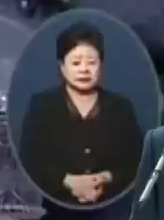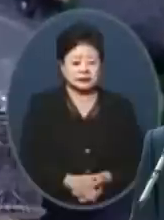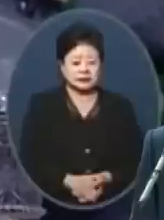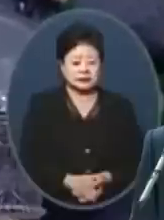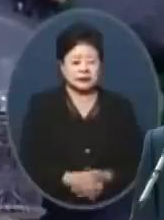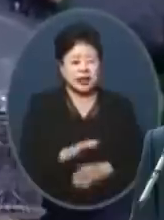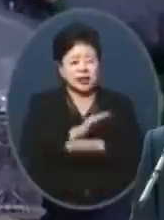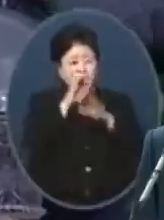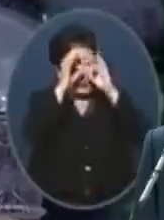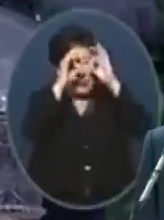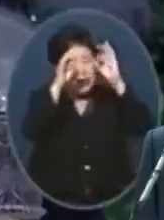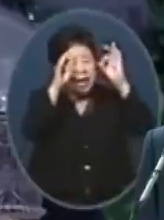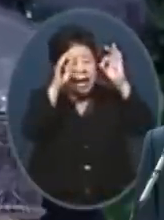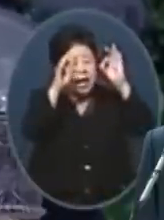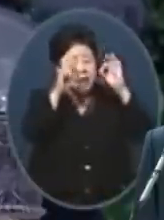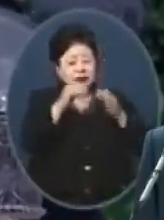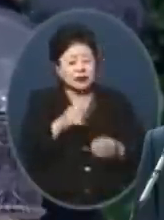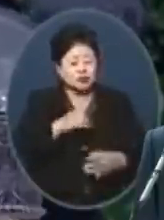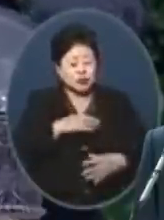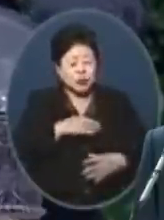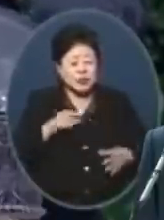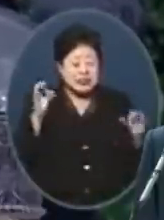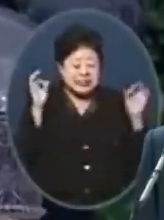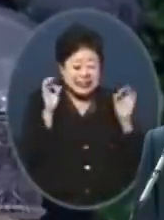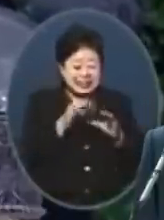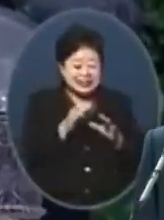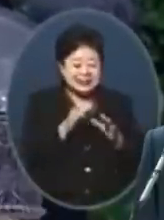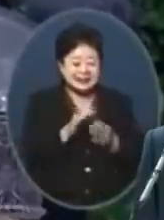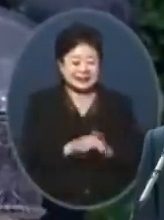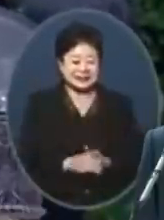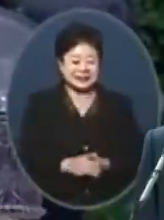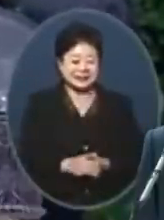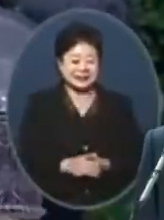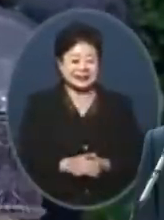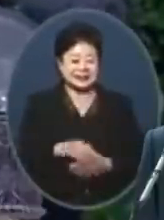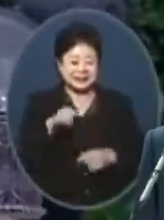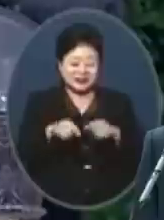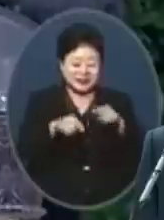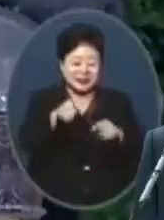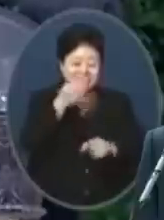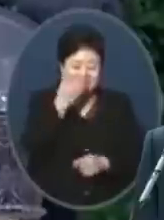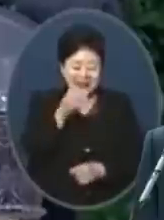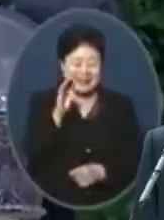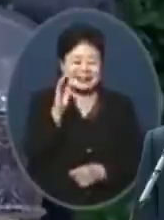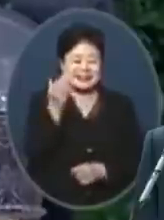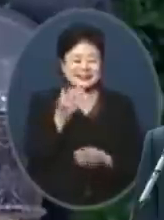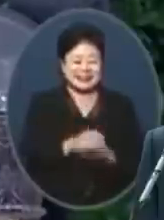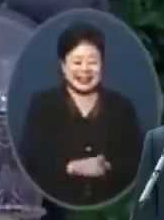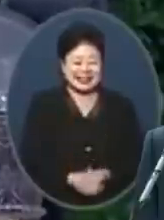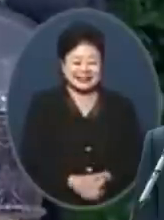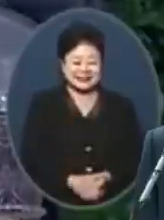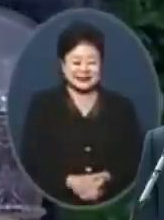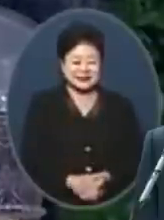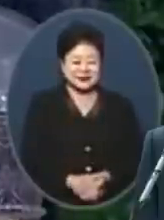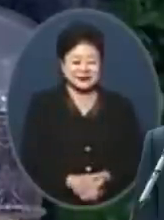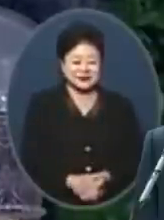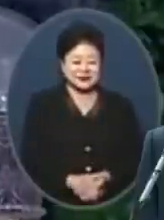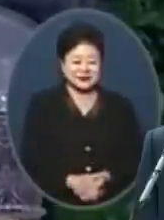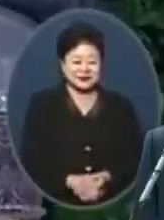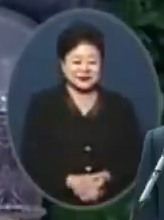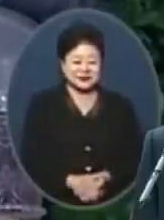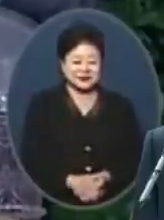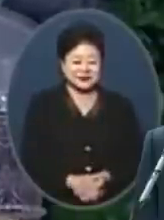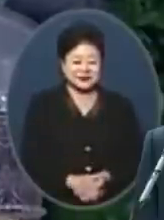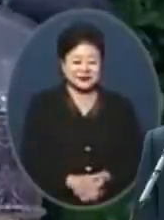그래서 하늘을 쳐다보니까 두려움이 사라져서 능히 그 다리를 건너왔습니다. So as he looked up the